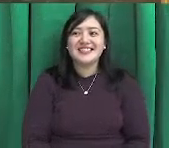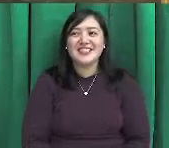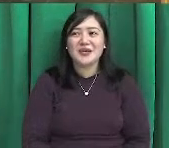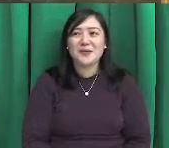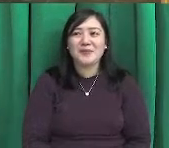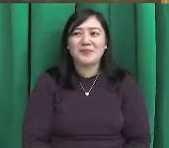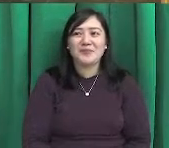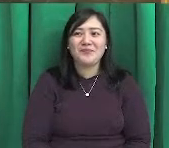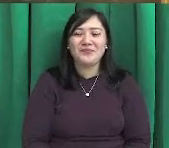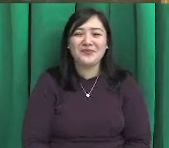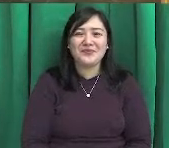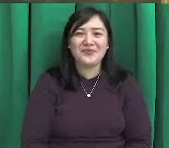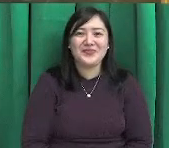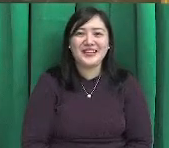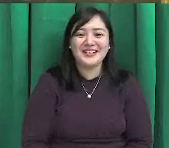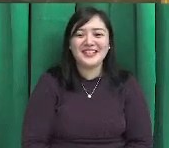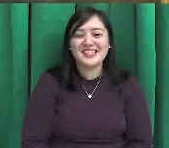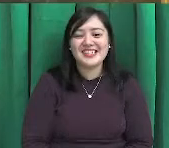lang.